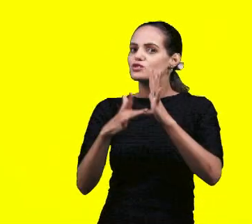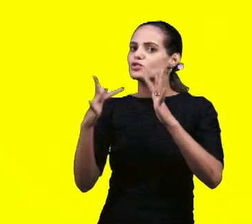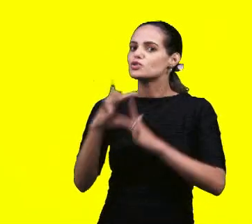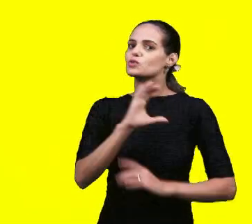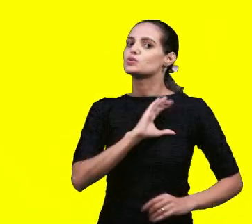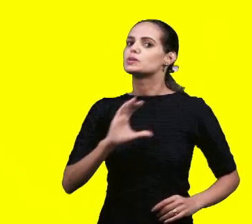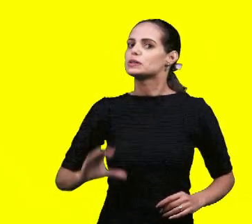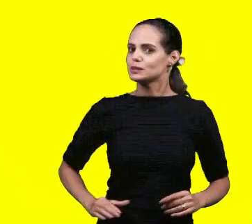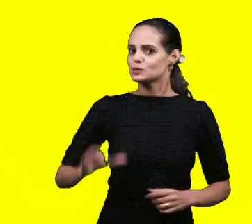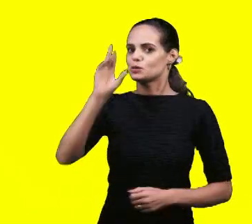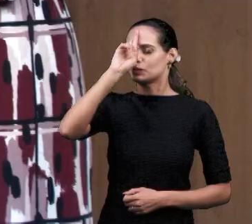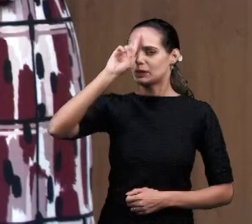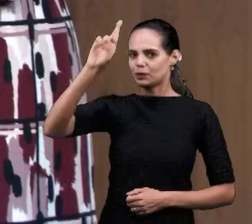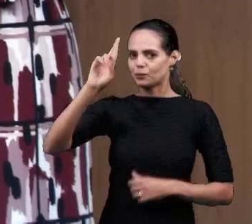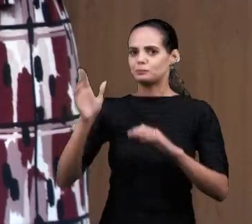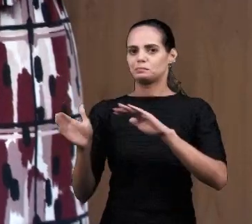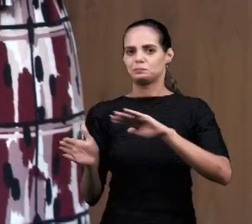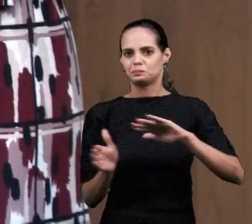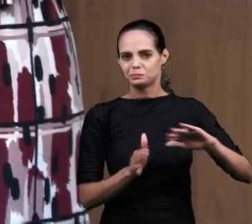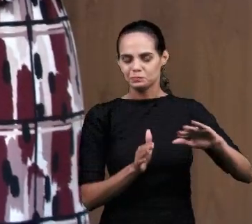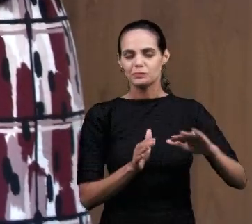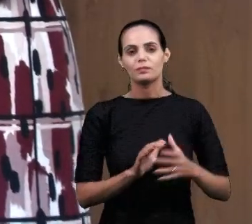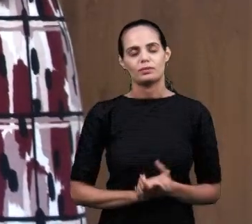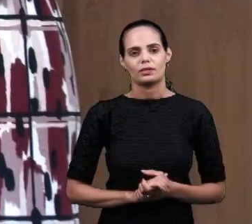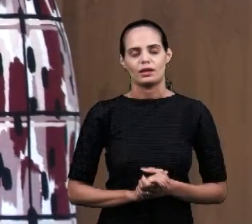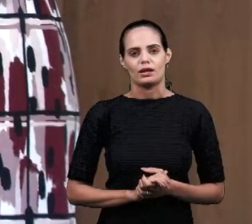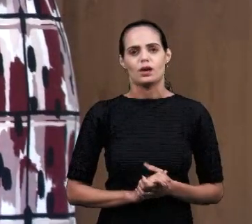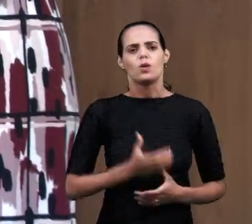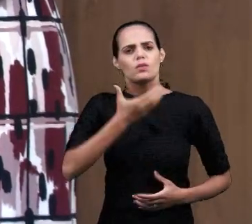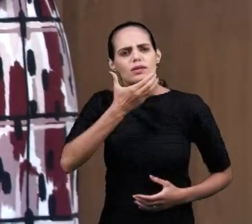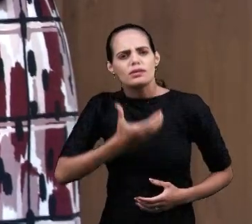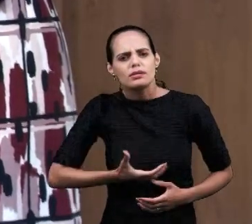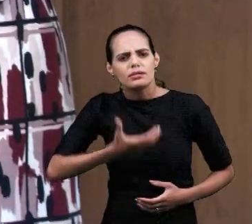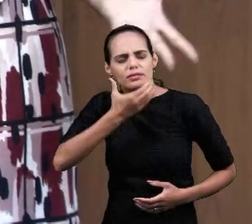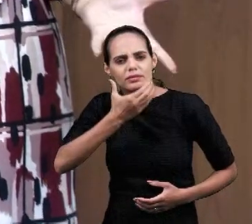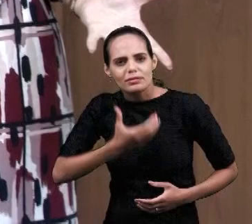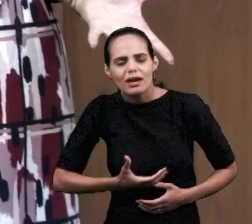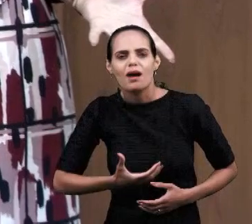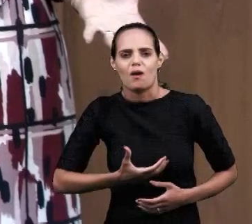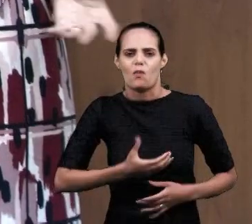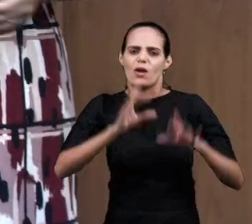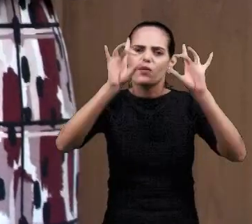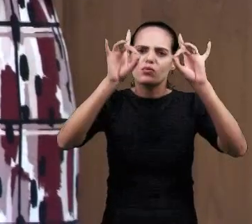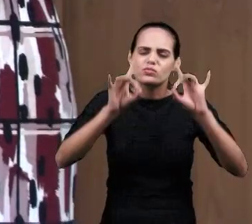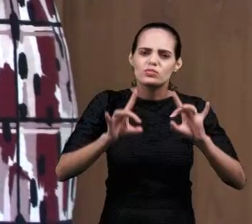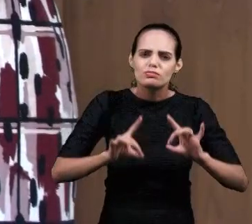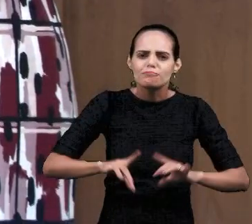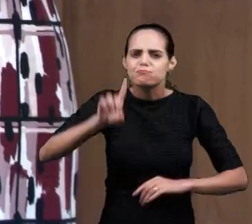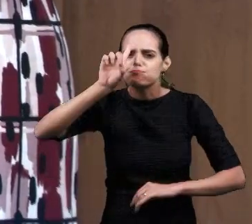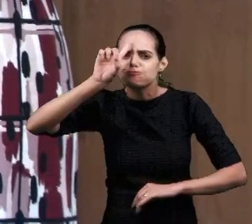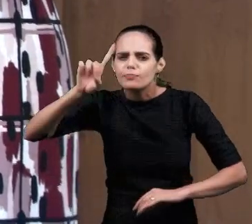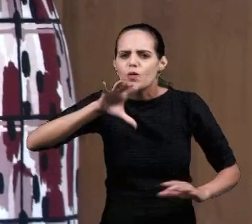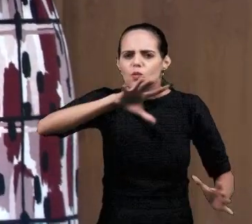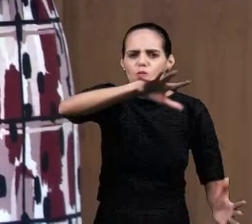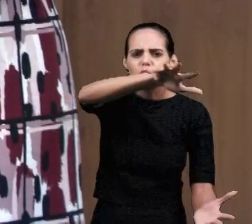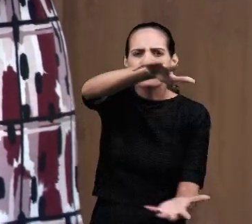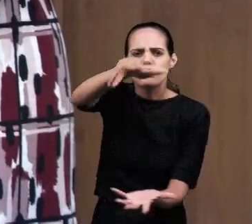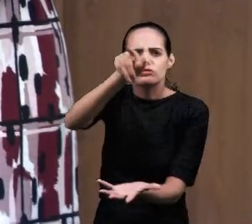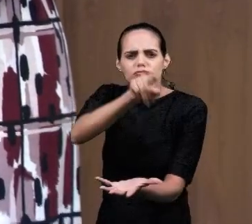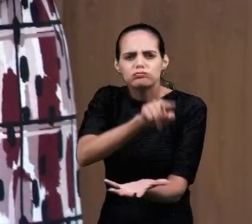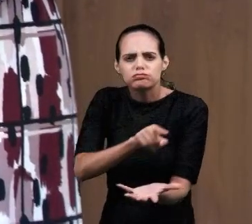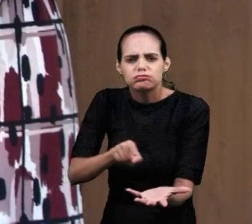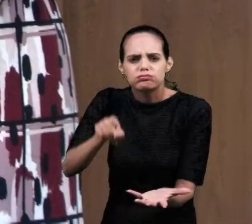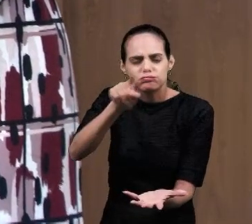Noël, c'est une date spéciale. Elle est commémorée dans tout le monde. Le mot